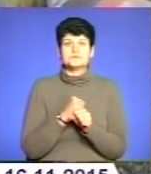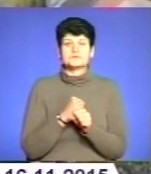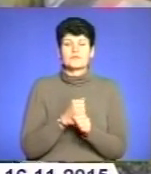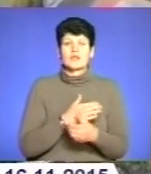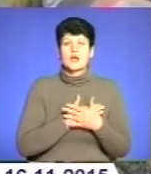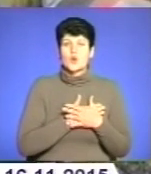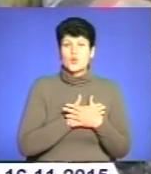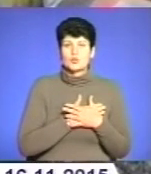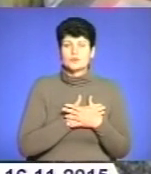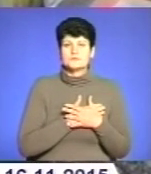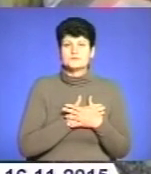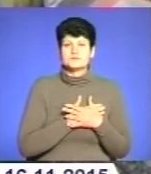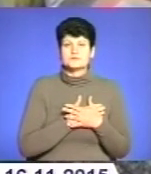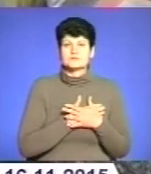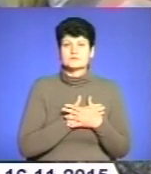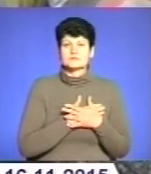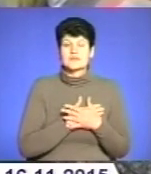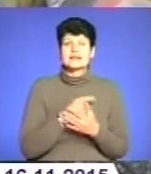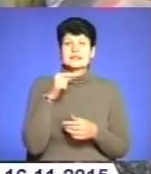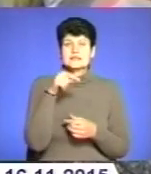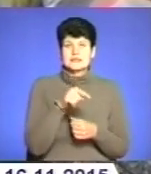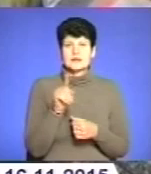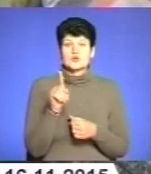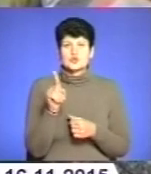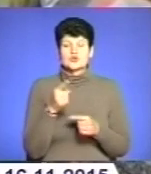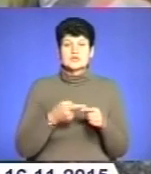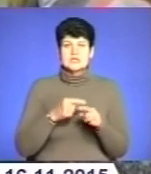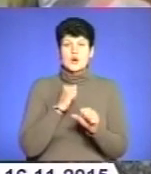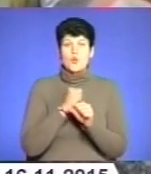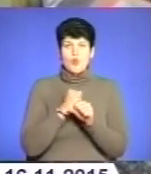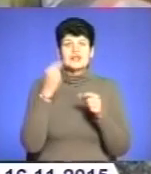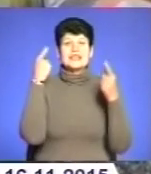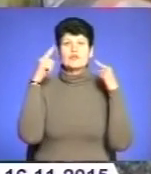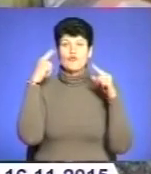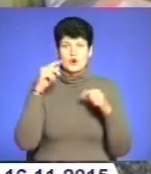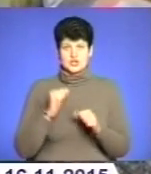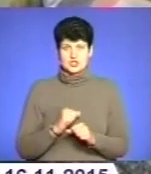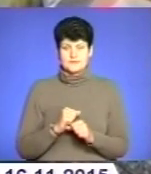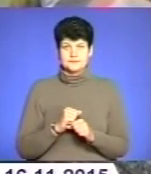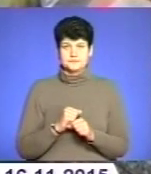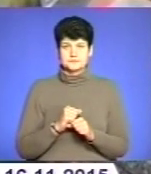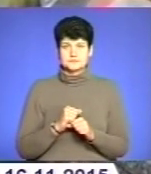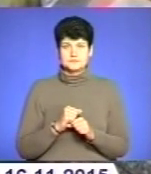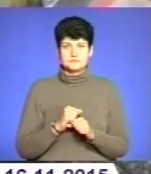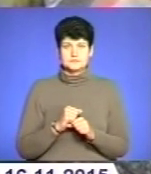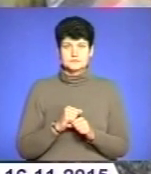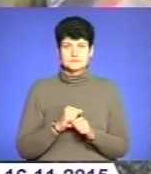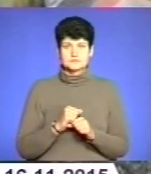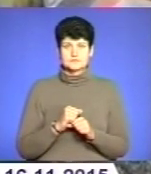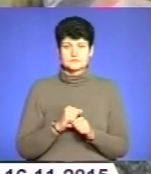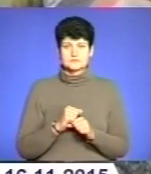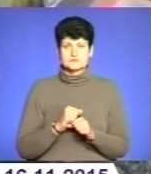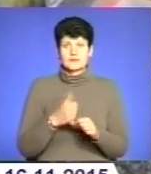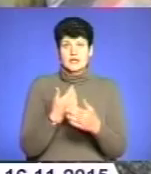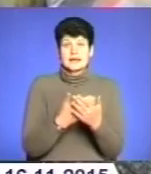Люблю за те, що це робота творча все-таки і цей. Ну,